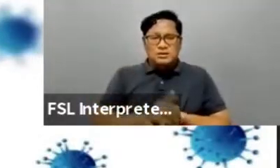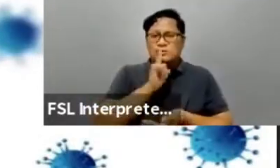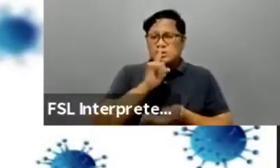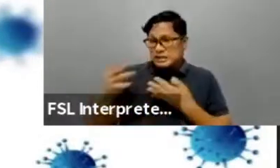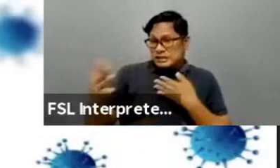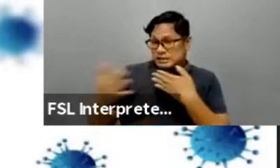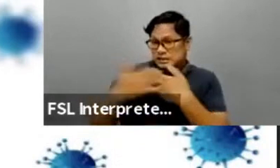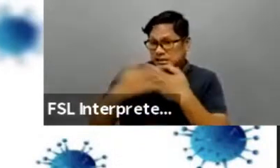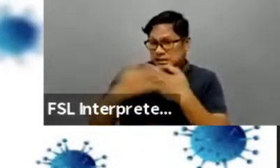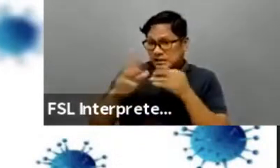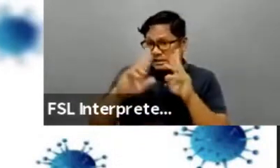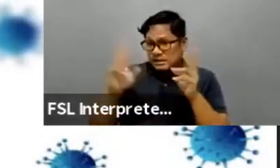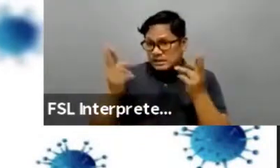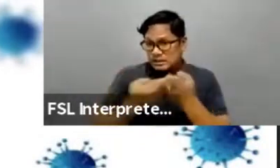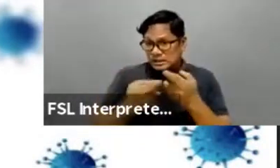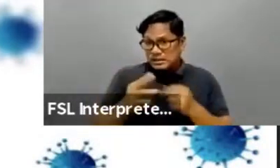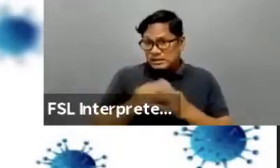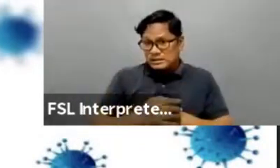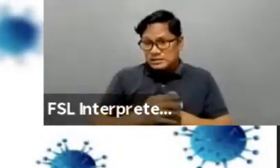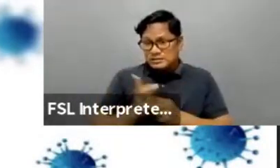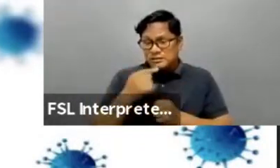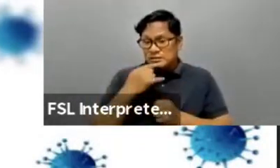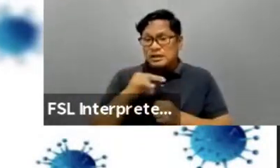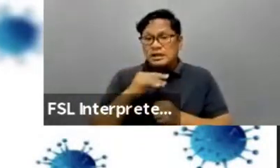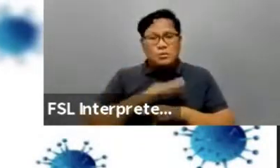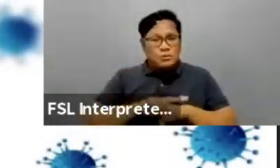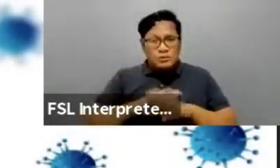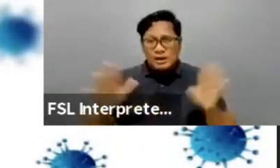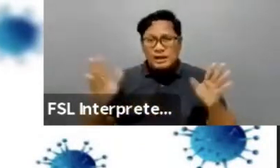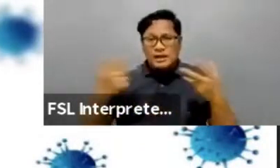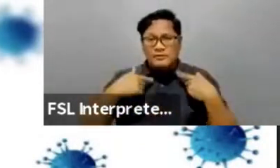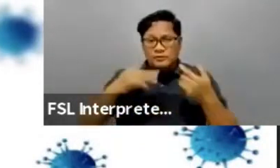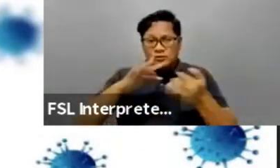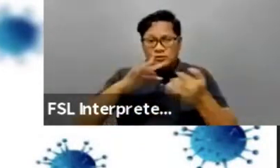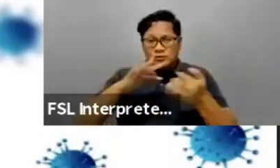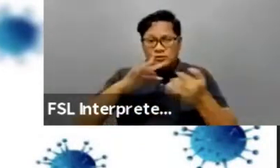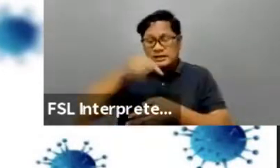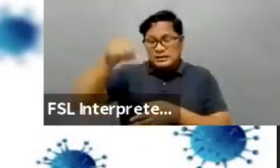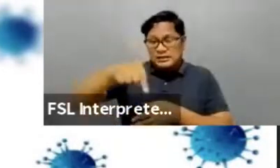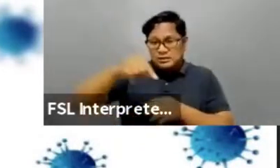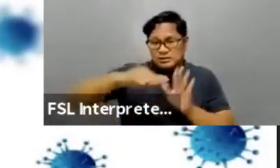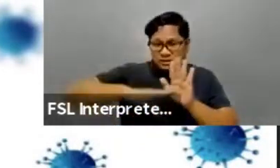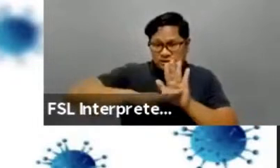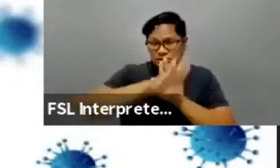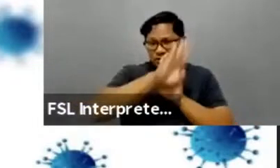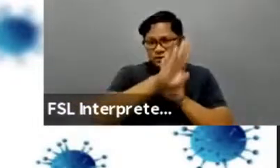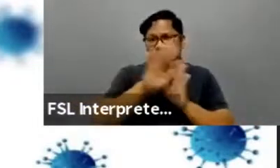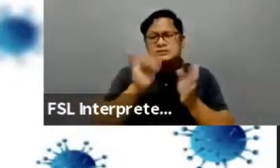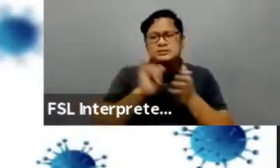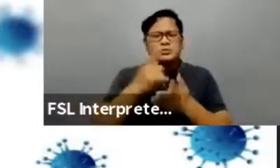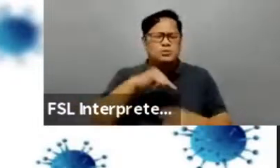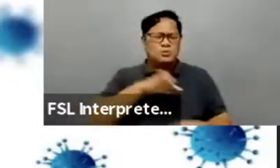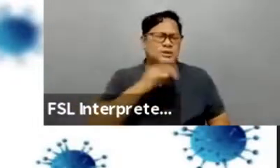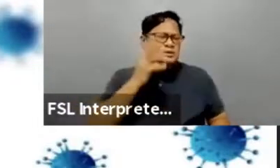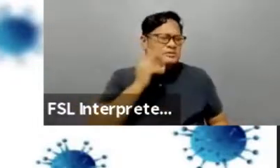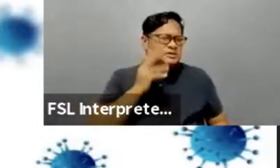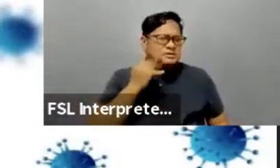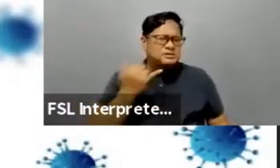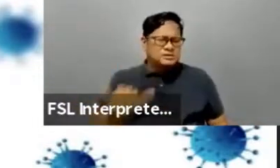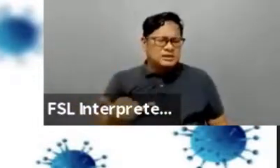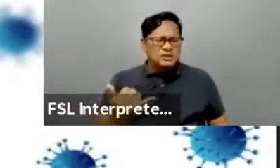na kamag-anak na hindi nagkaroon ng COVID dito sa surge na nararamdaman natin ngayon.